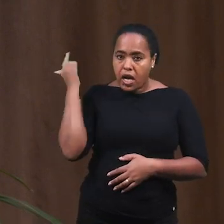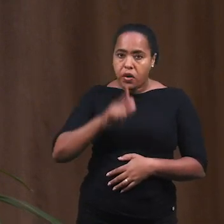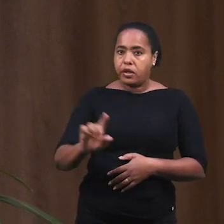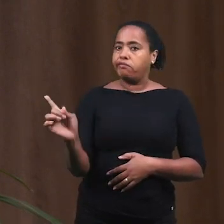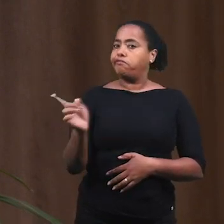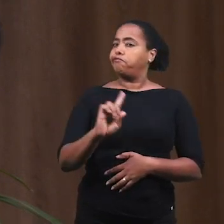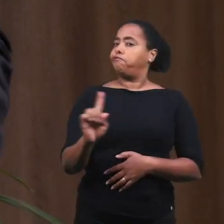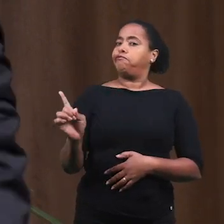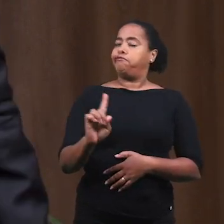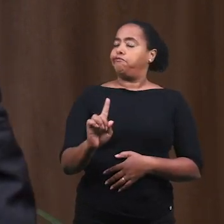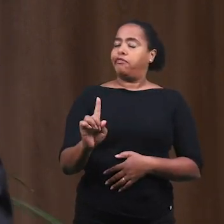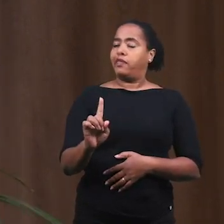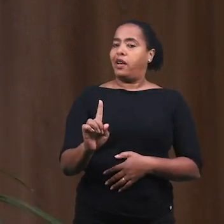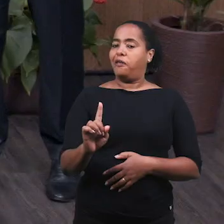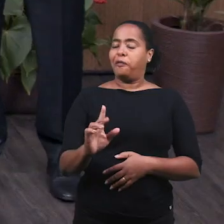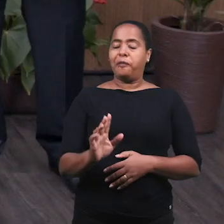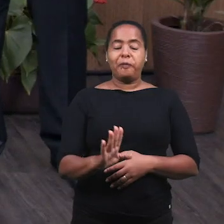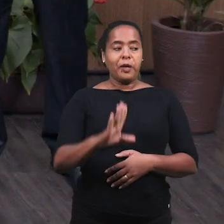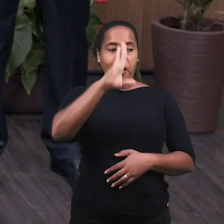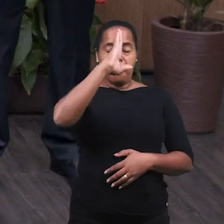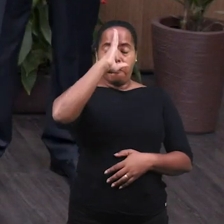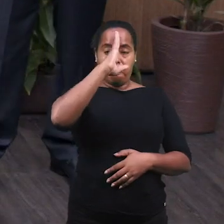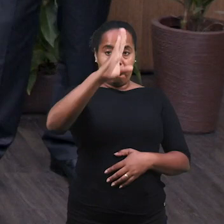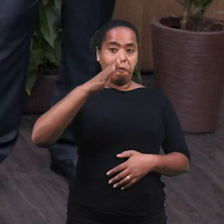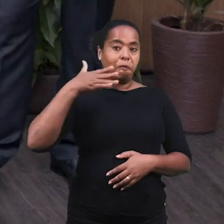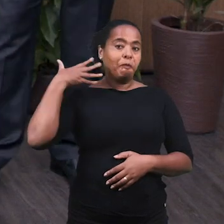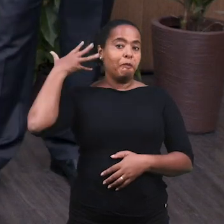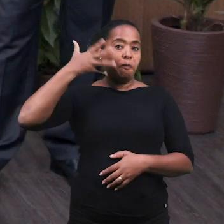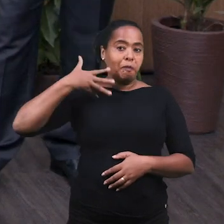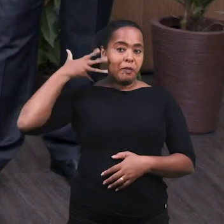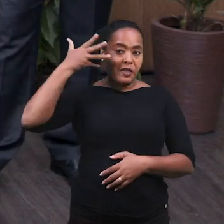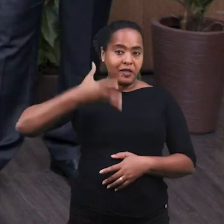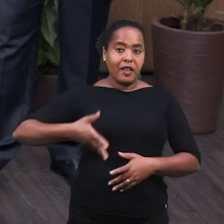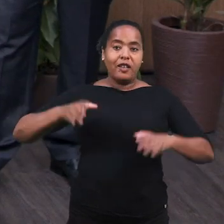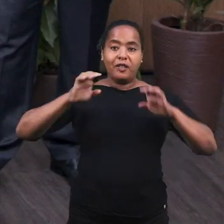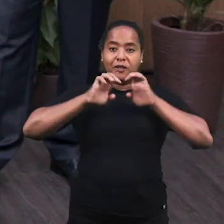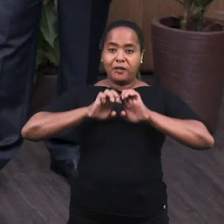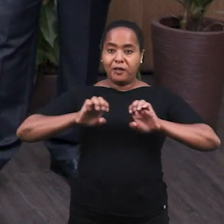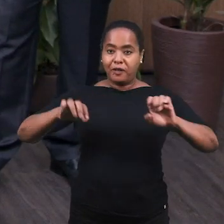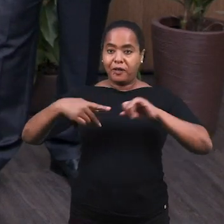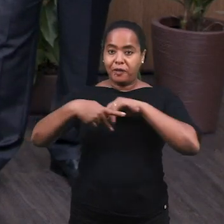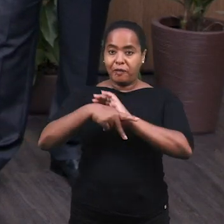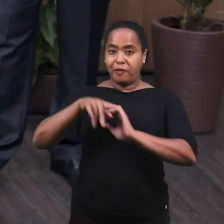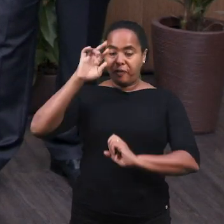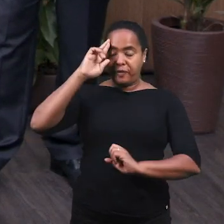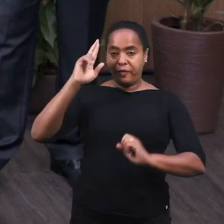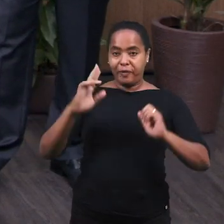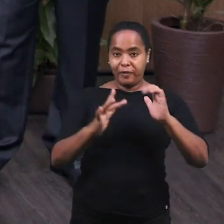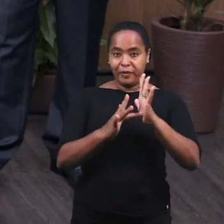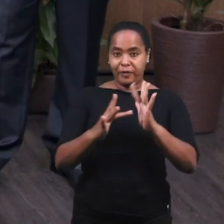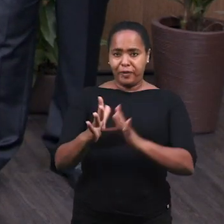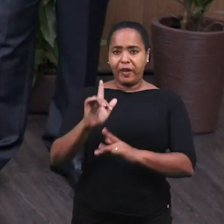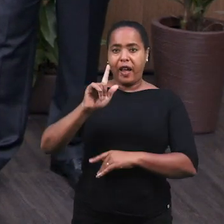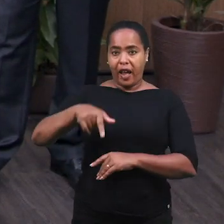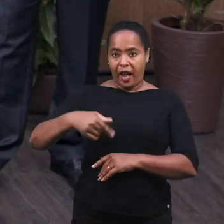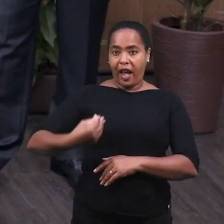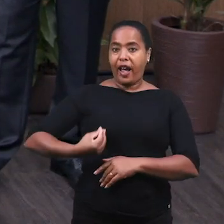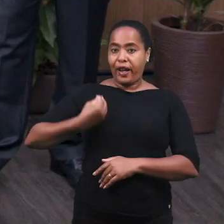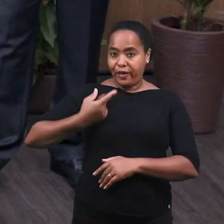в вечную жизнь с Богом. И это и есть основная, центральная